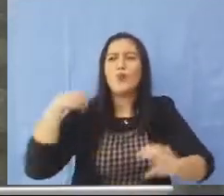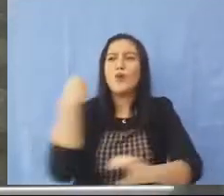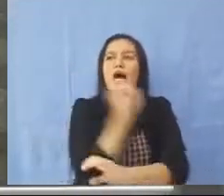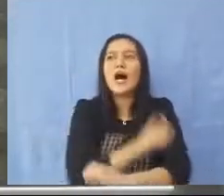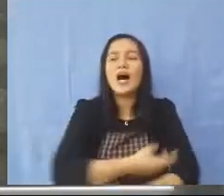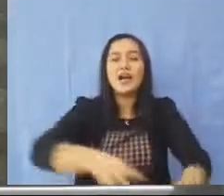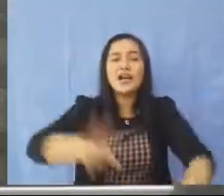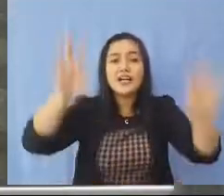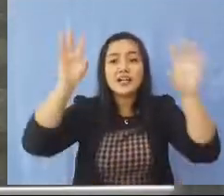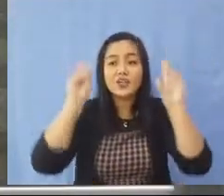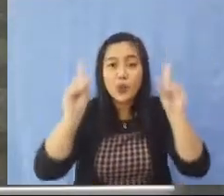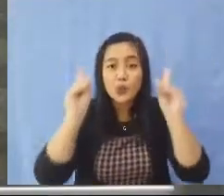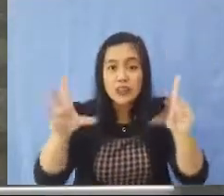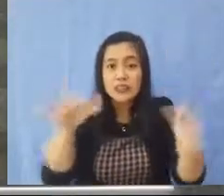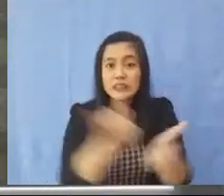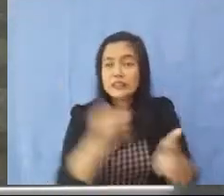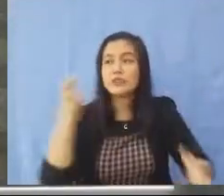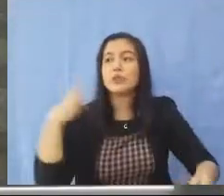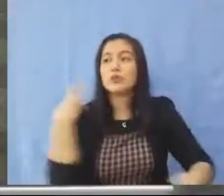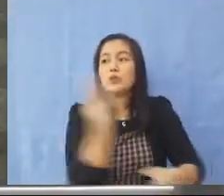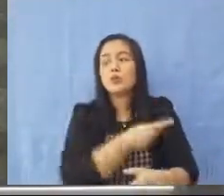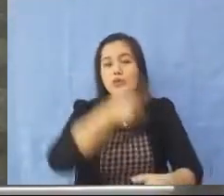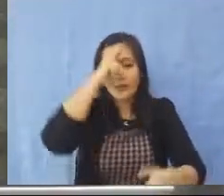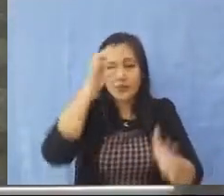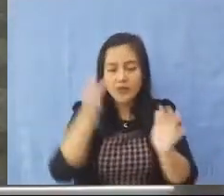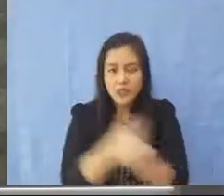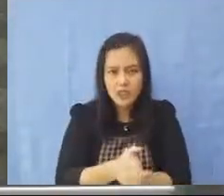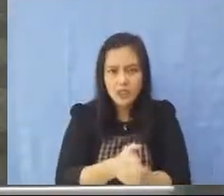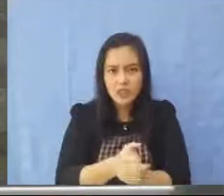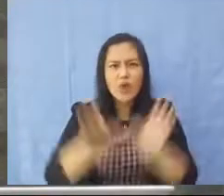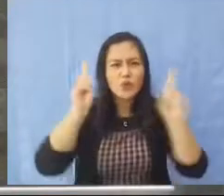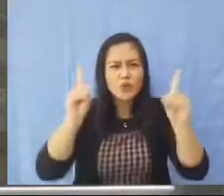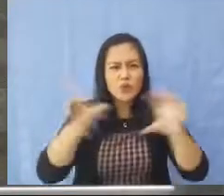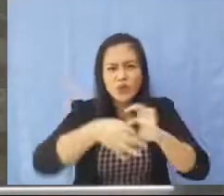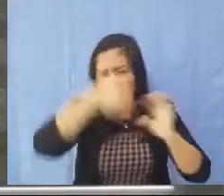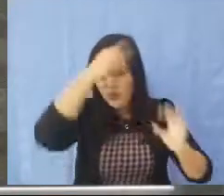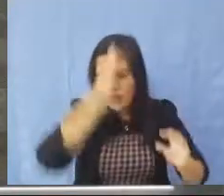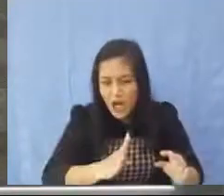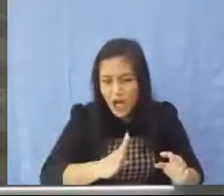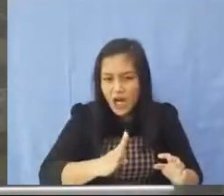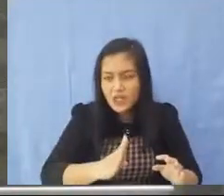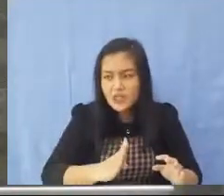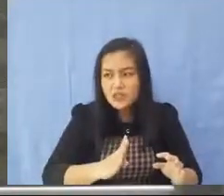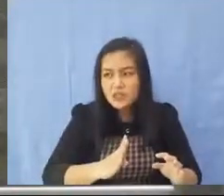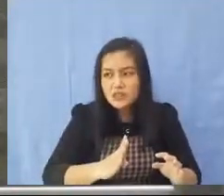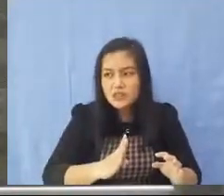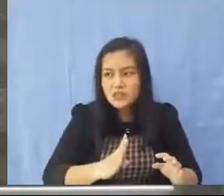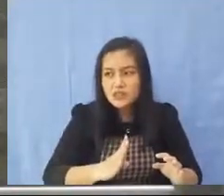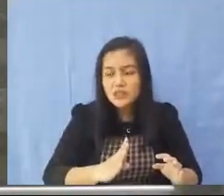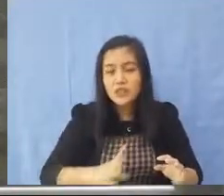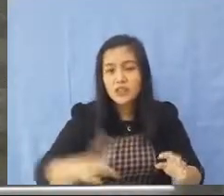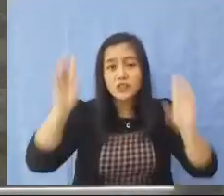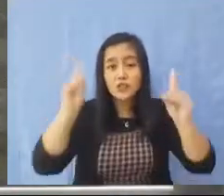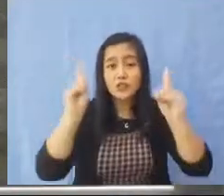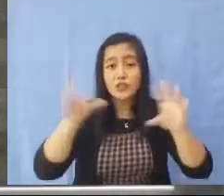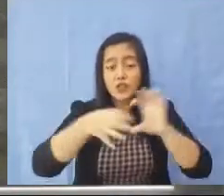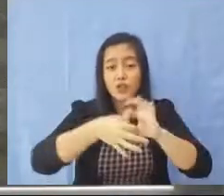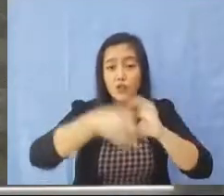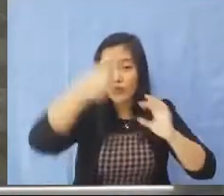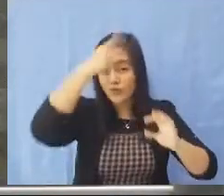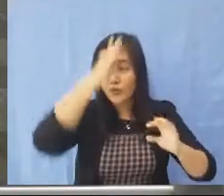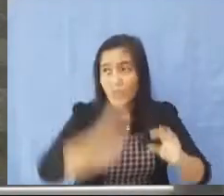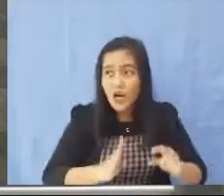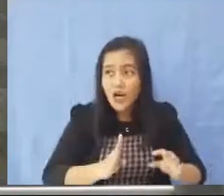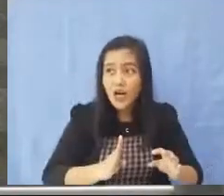makikita natin yung salvation. Every doctrine, doctrine of God. The doctrine, yung, alam nyo to, Bible students, yung pinag-usapan natin from